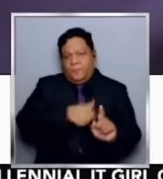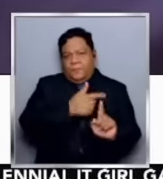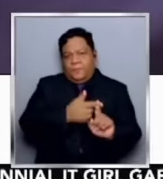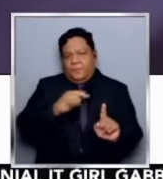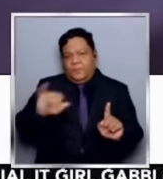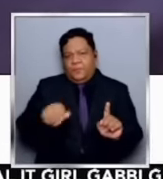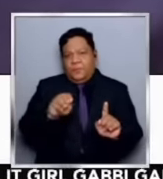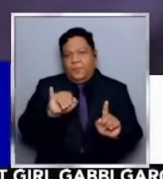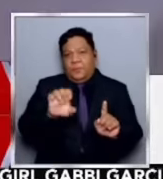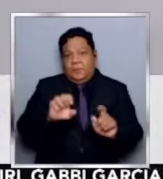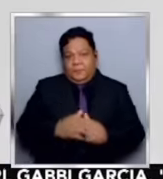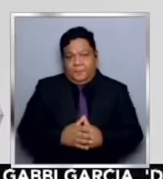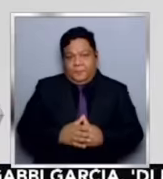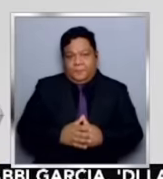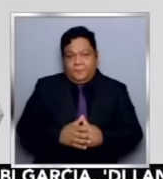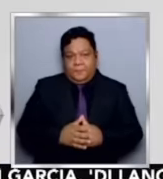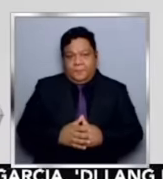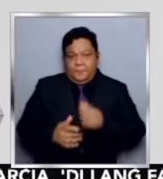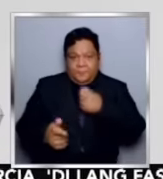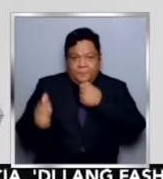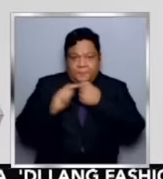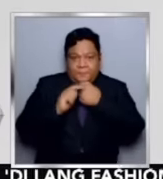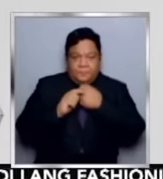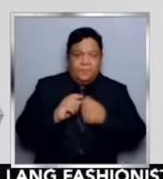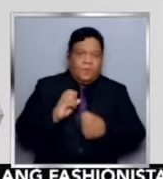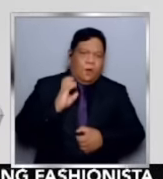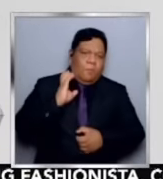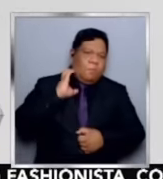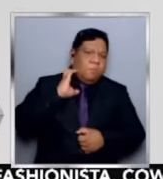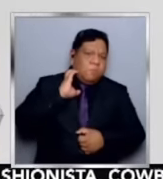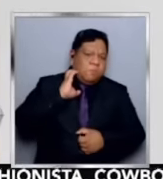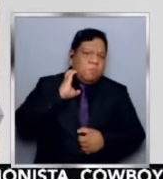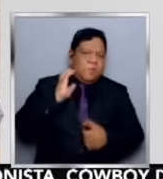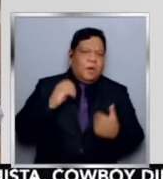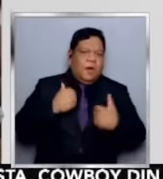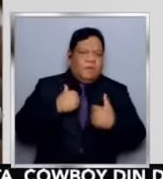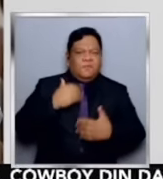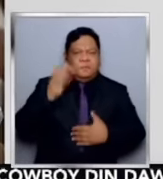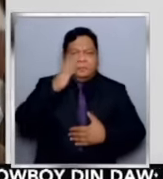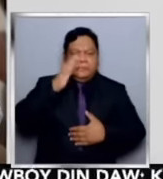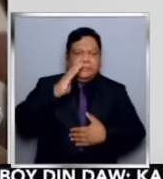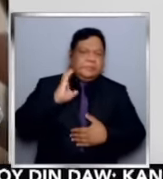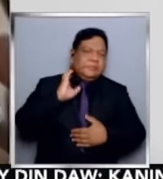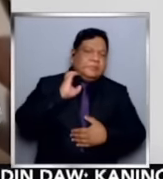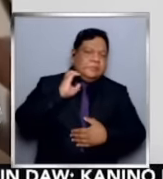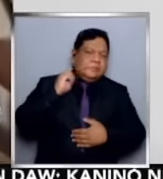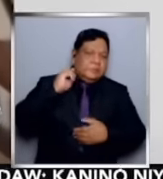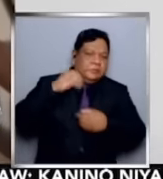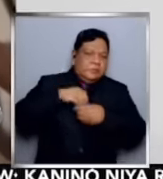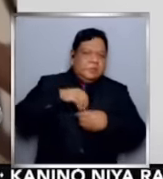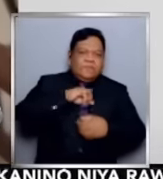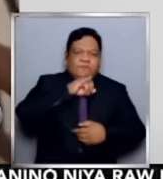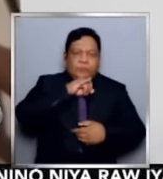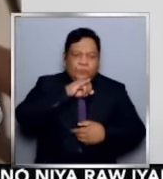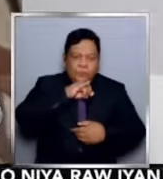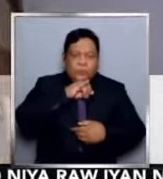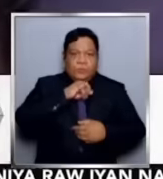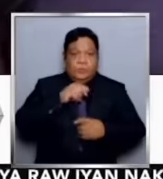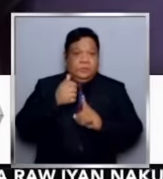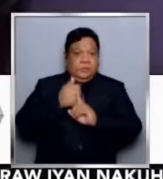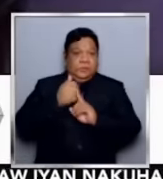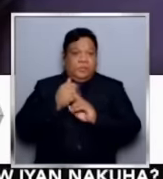Namamaga at nagkaroon na ng nana ang leeg ng babaeng itatago namin sa pangalang Rihanna nang pumunta sa isang dental clinic sa San